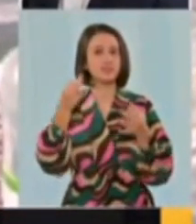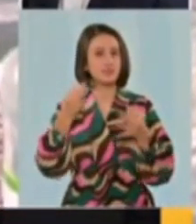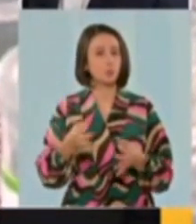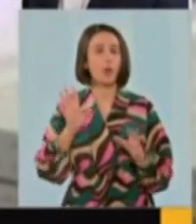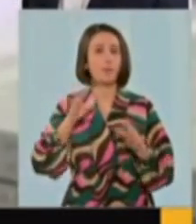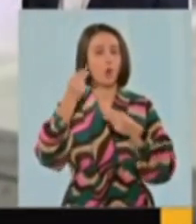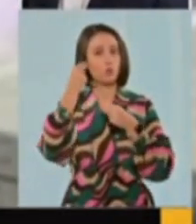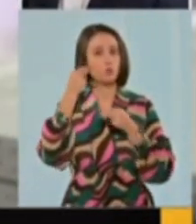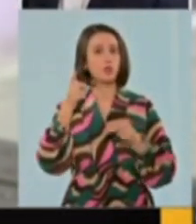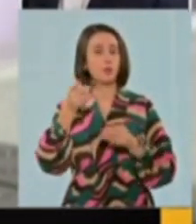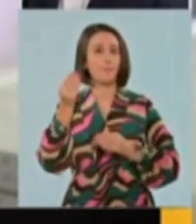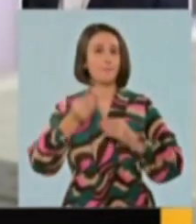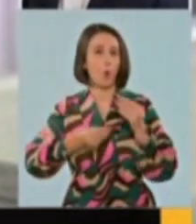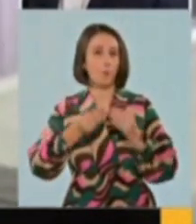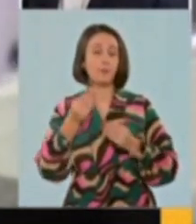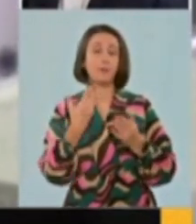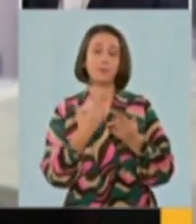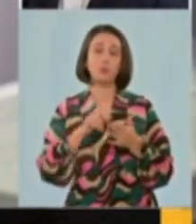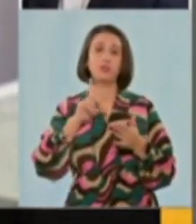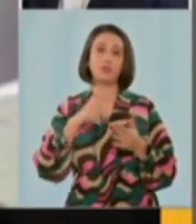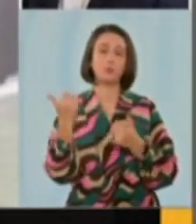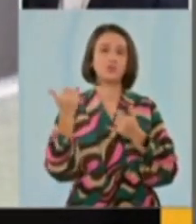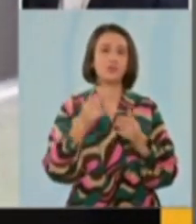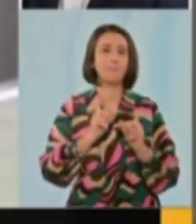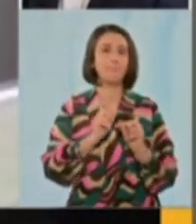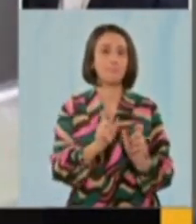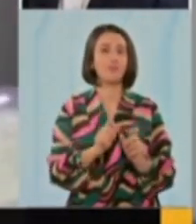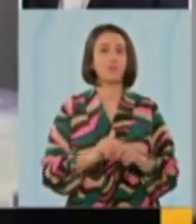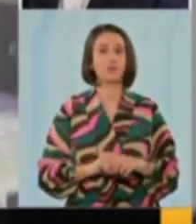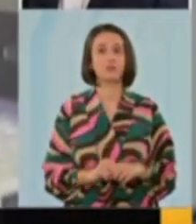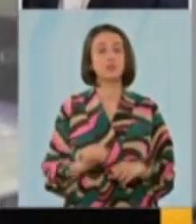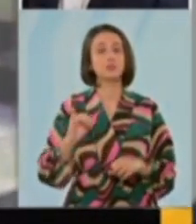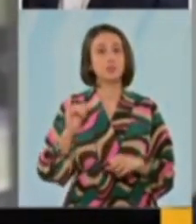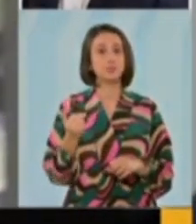am semnalat această problemă pentru că trebuie să fim preventivi și